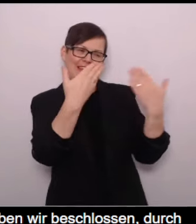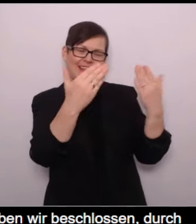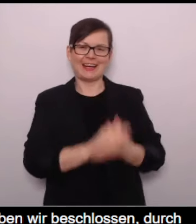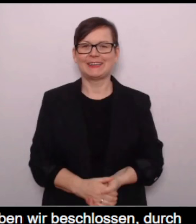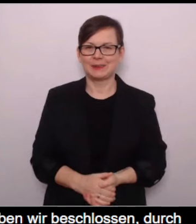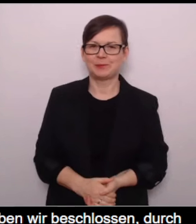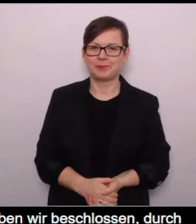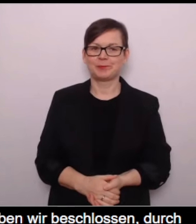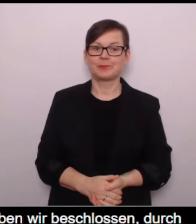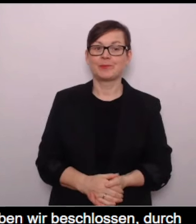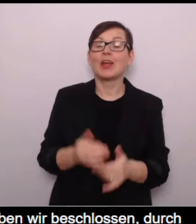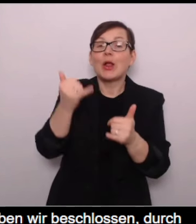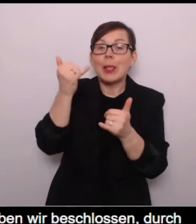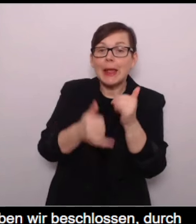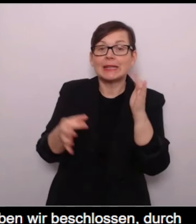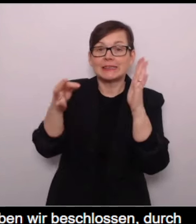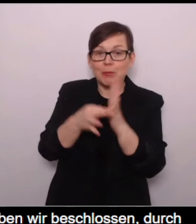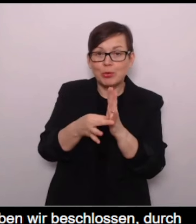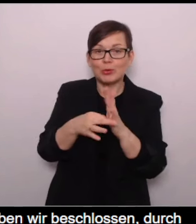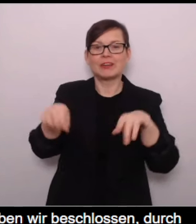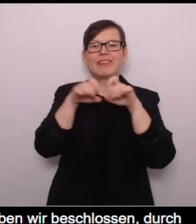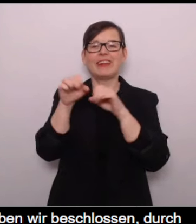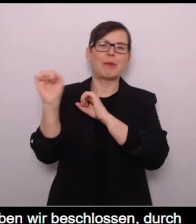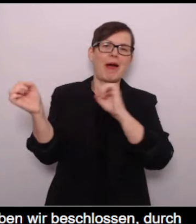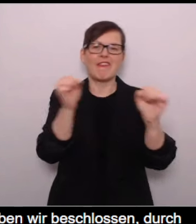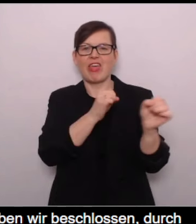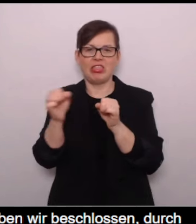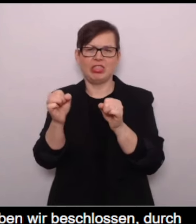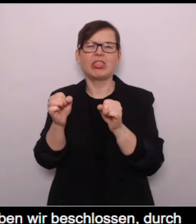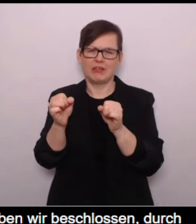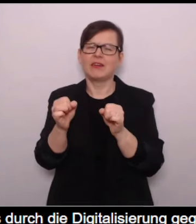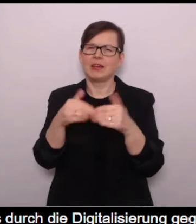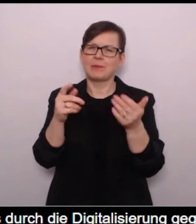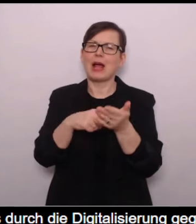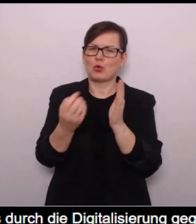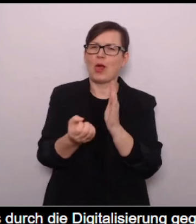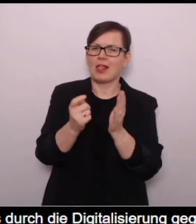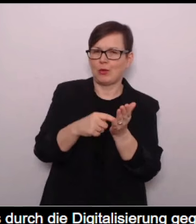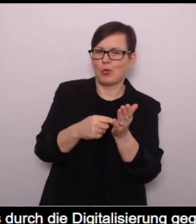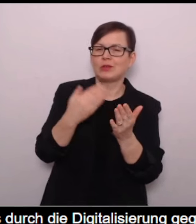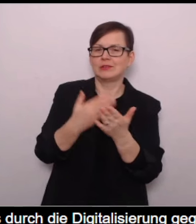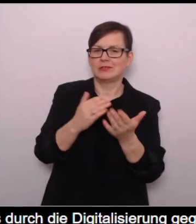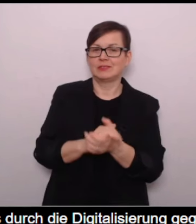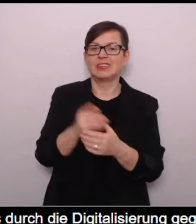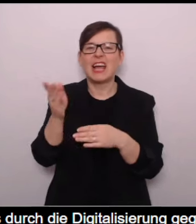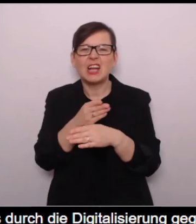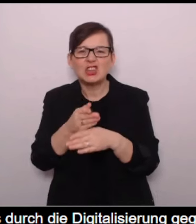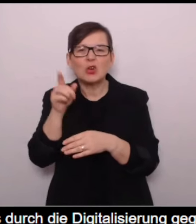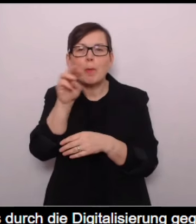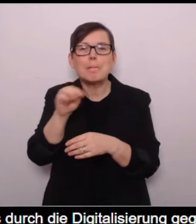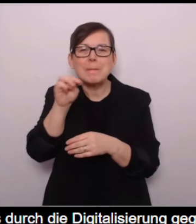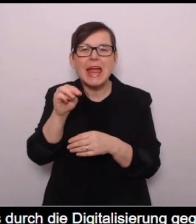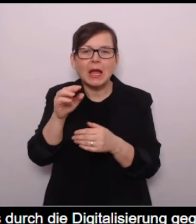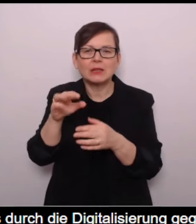Und das ist schon eine Sisyphos-Arbeit, aber der Stein ist über den Berg. Vielen Dank. Ein letzter Punkt noch zum Thema Wind, den ich noch aus